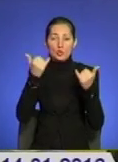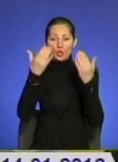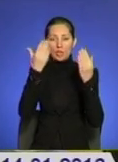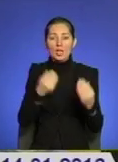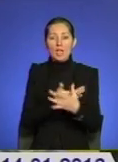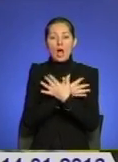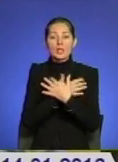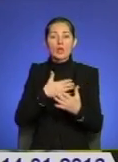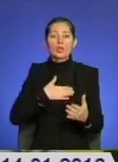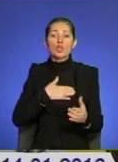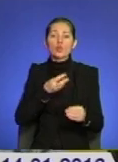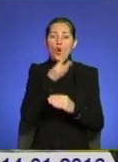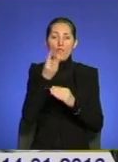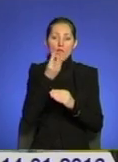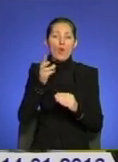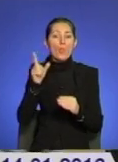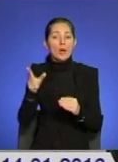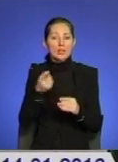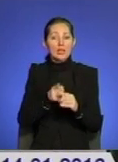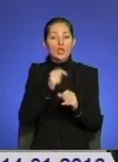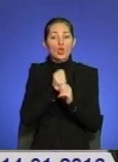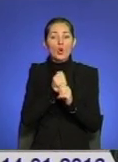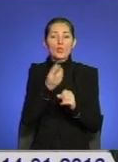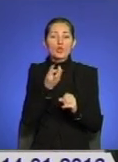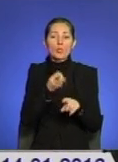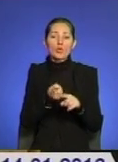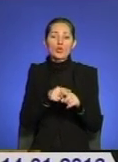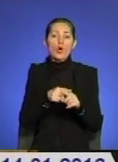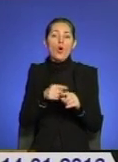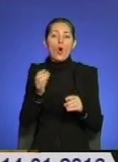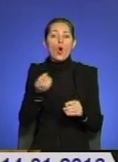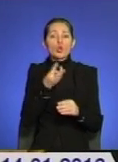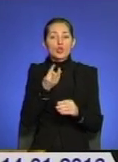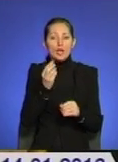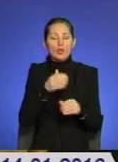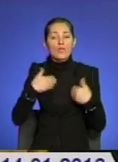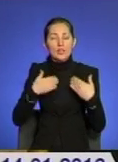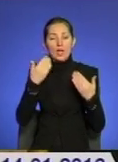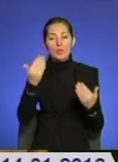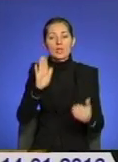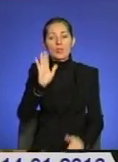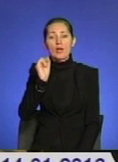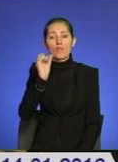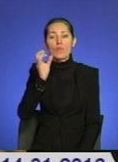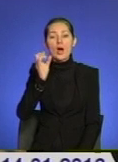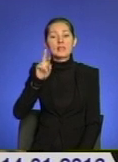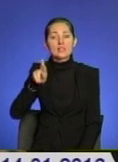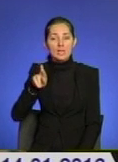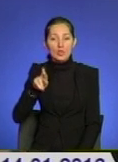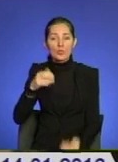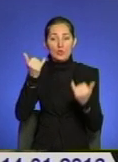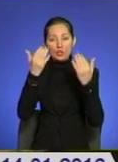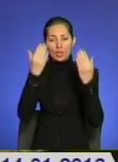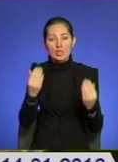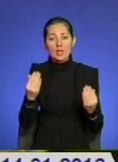Панчука, який здійснює зйомку цього сюжету. Вітаємо тебе, Василю! В сьогоднішній день хочемо привітати в особливий